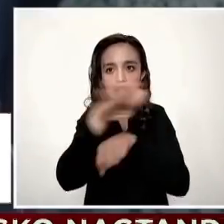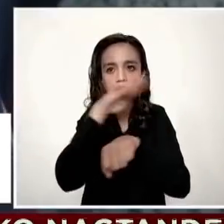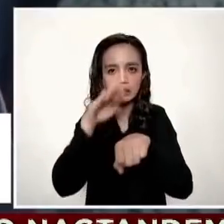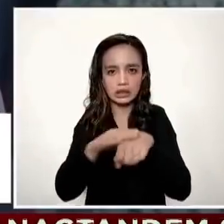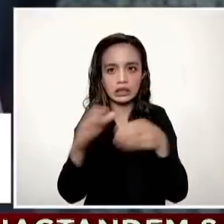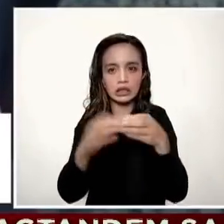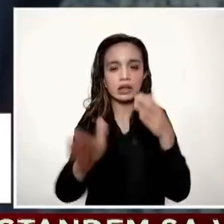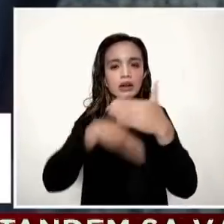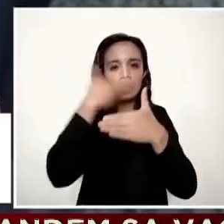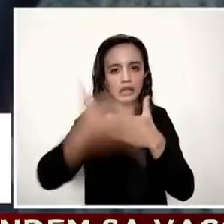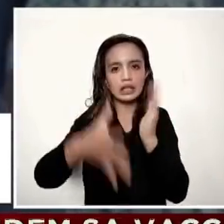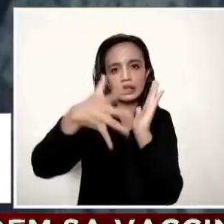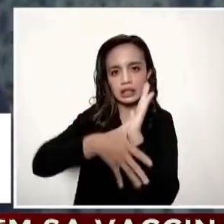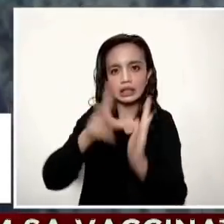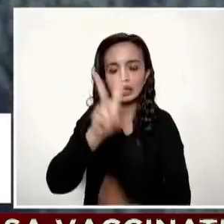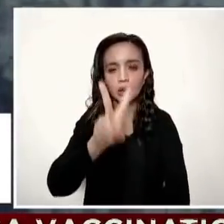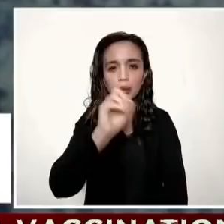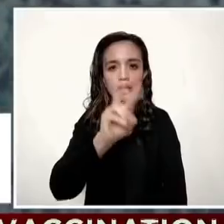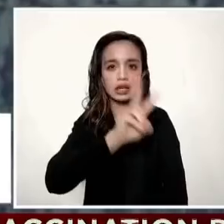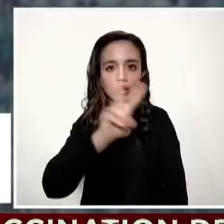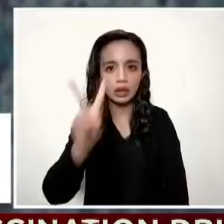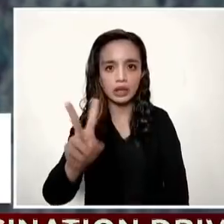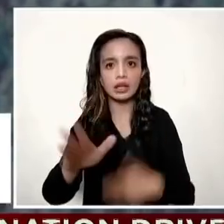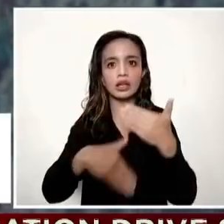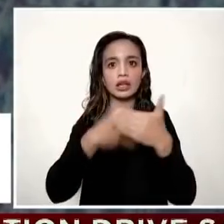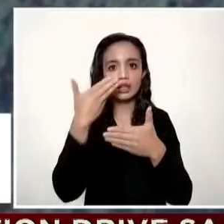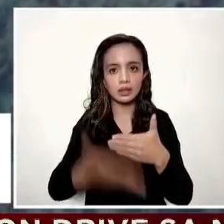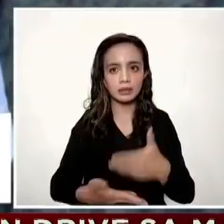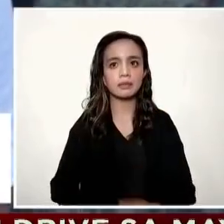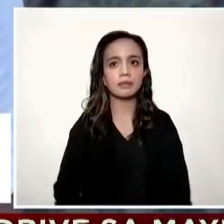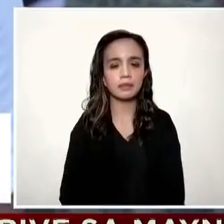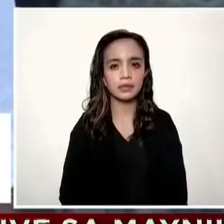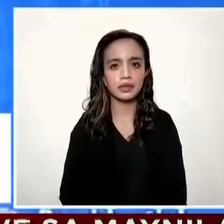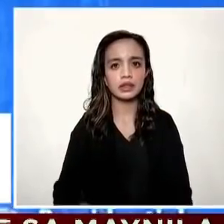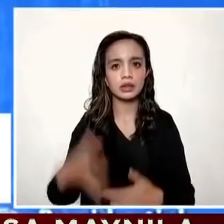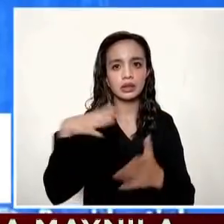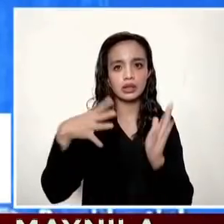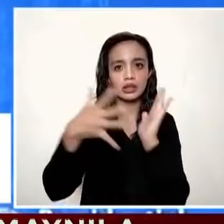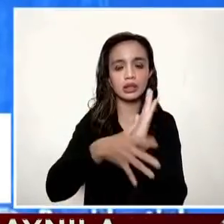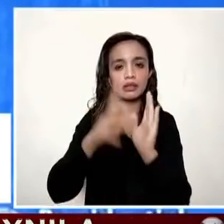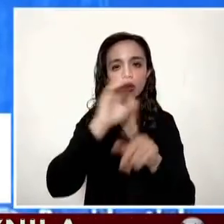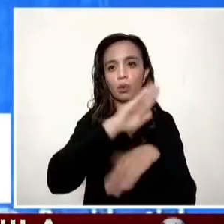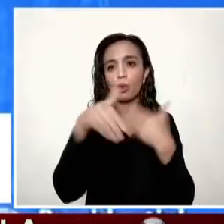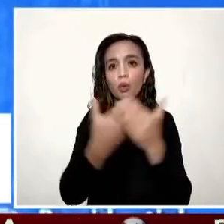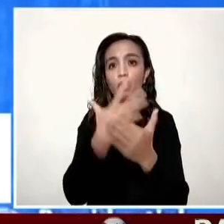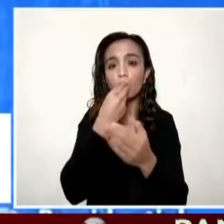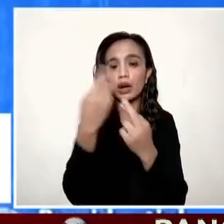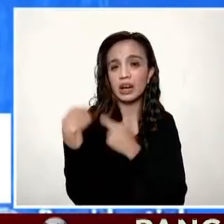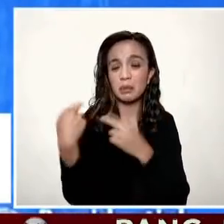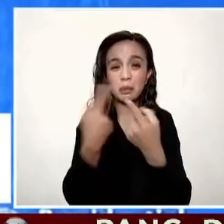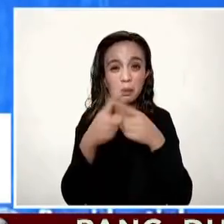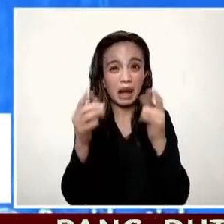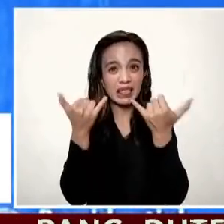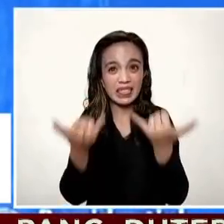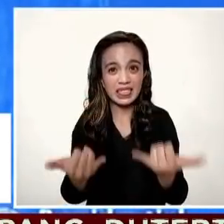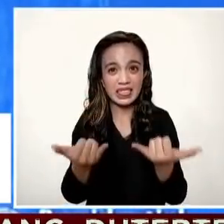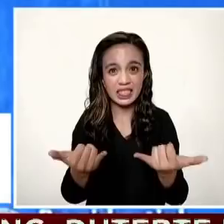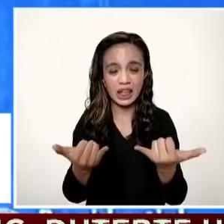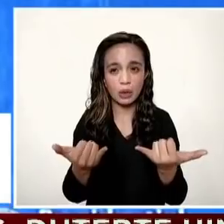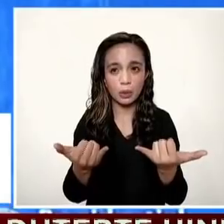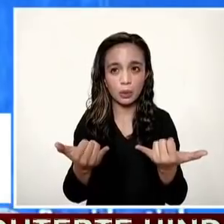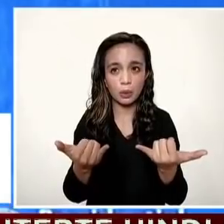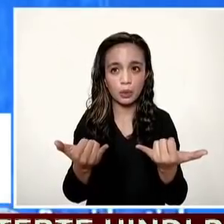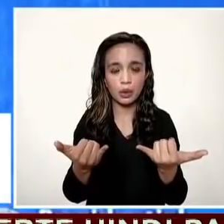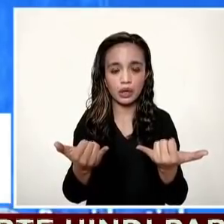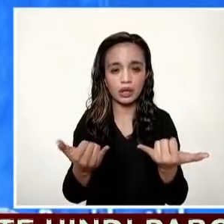2022, hanggang pinatanggal ni Moreno ang kanyang pangalan sa mga organizers. Pero ngayon pa lang, tila nahati na ang pwersa ng